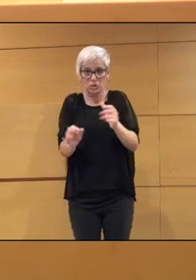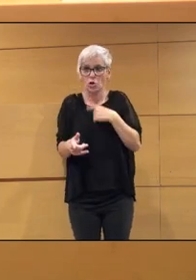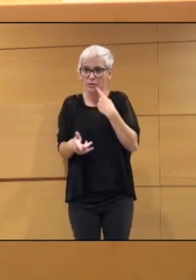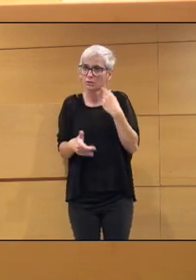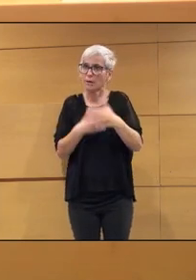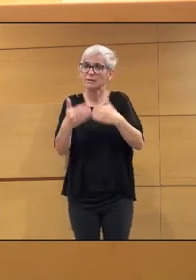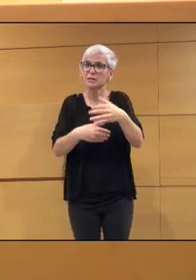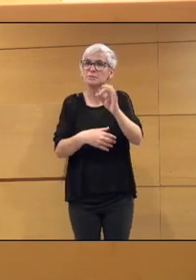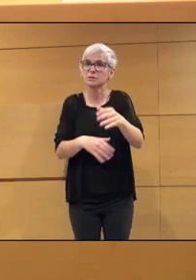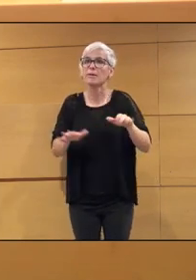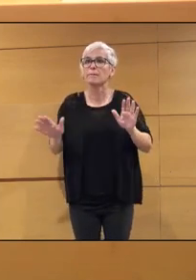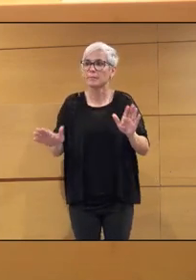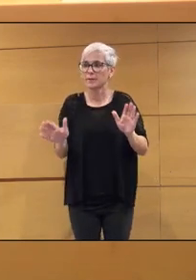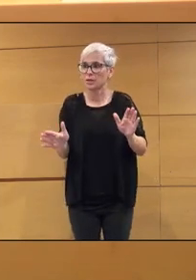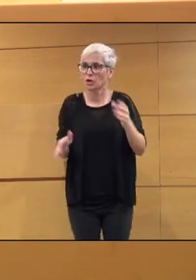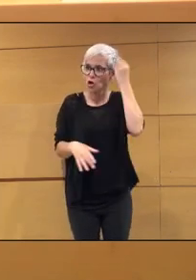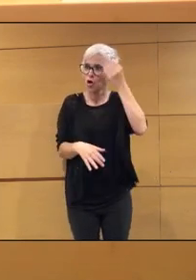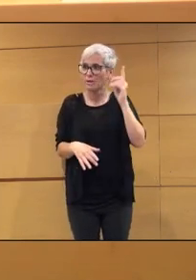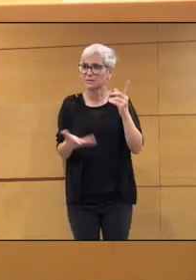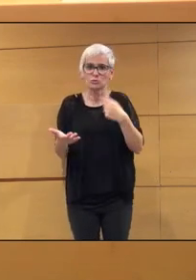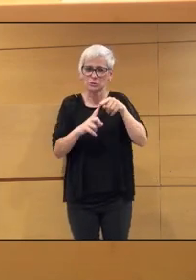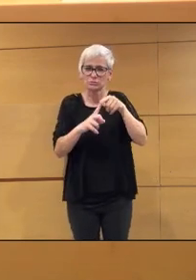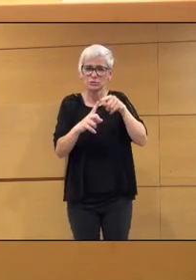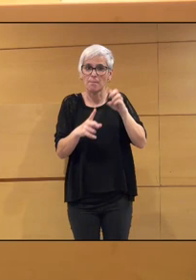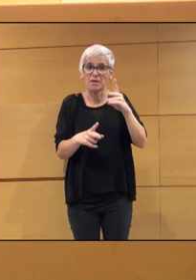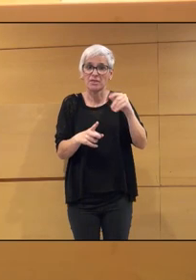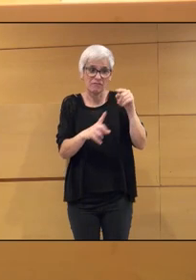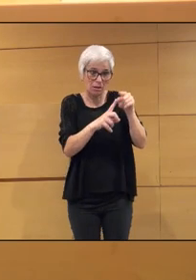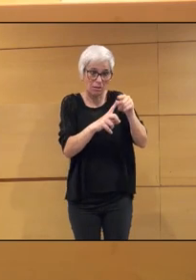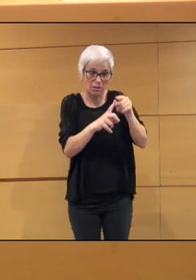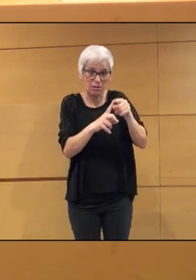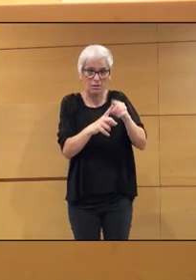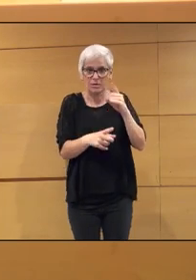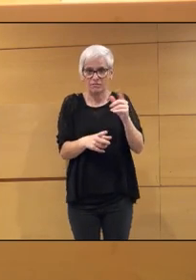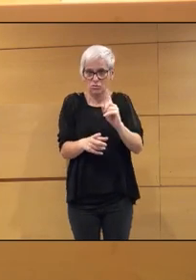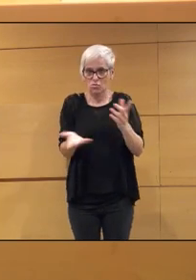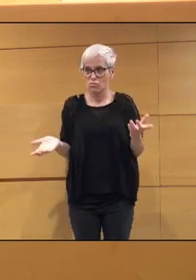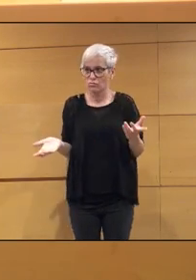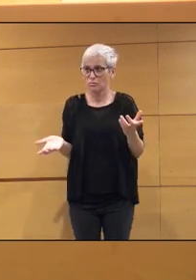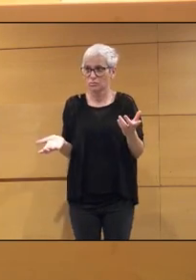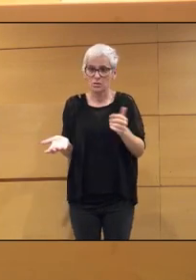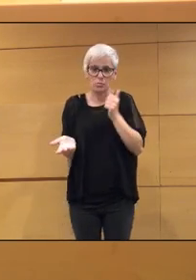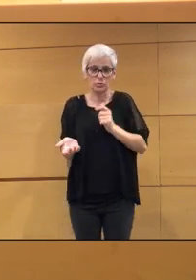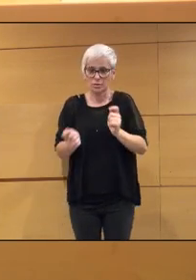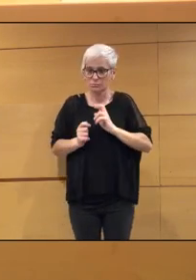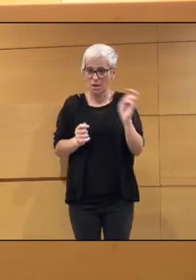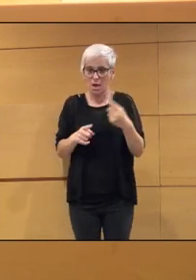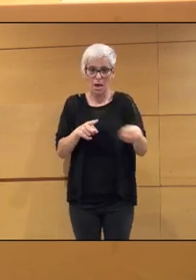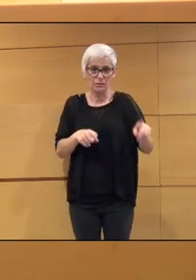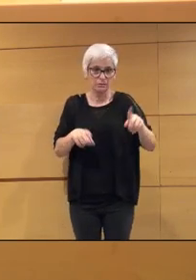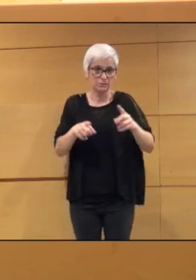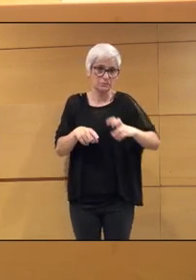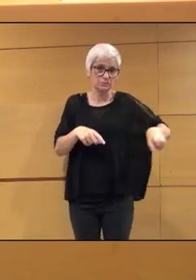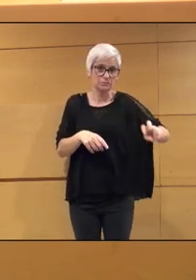avançar, però no us penseu que estem obsessionats amb els PDFs, si ens doneu altres oportunitats. Perfecte. Nosaltres tenim a la